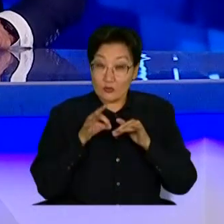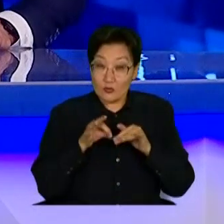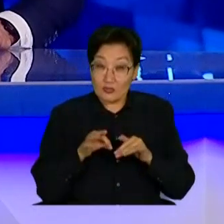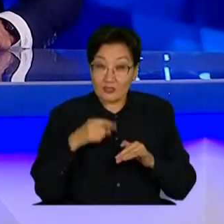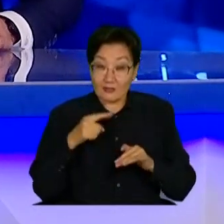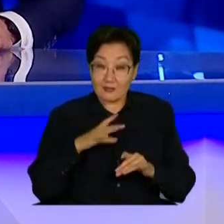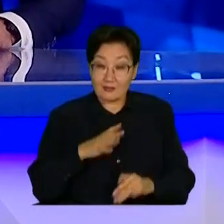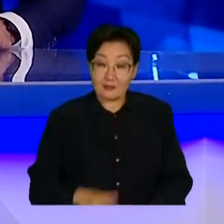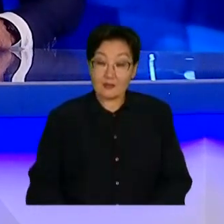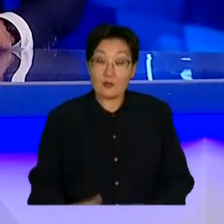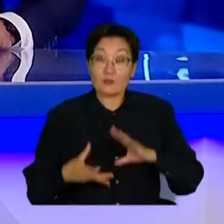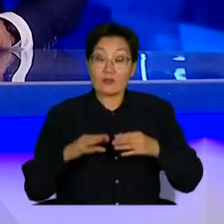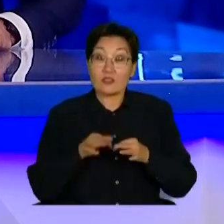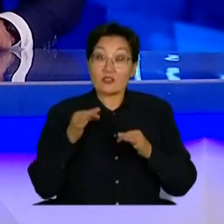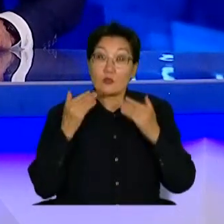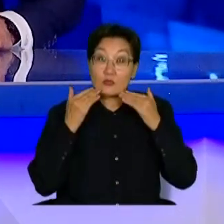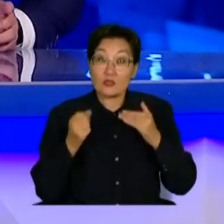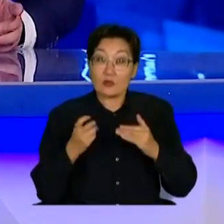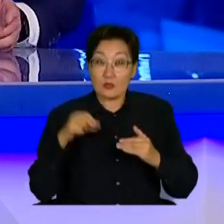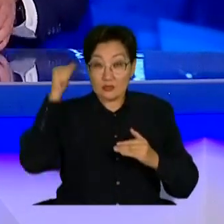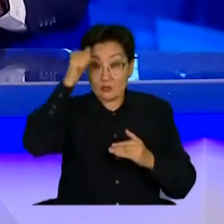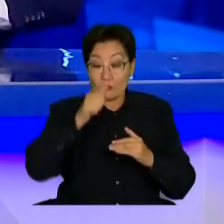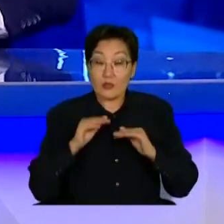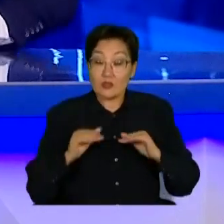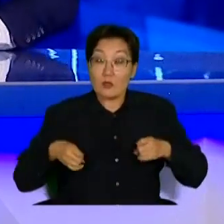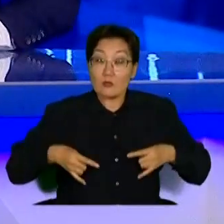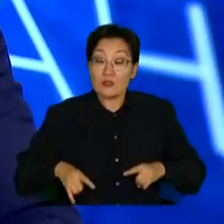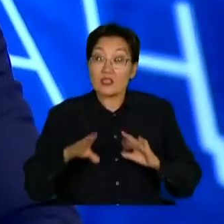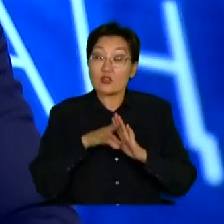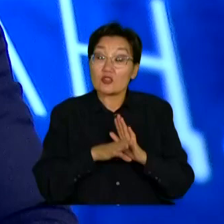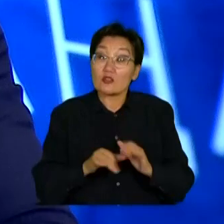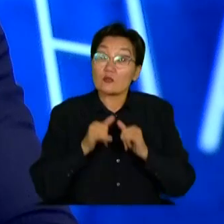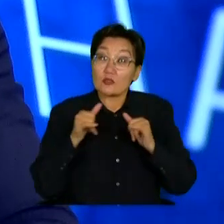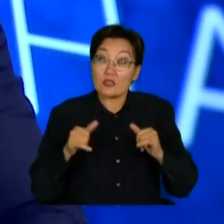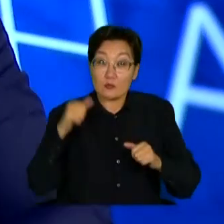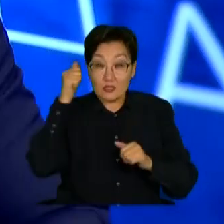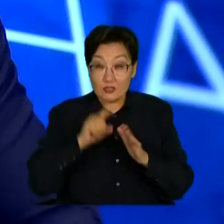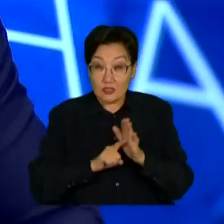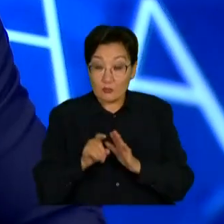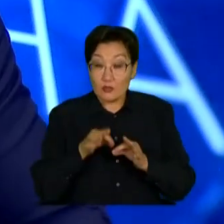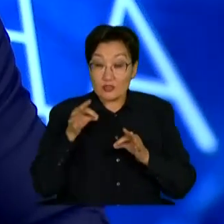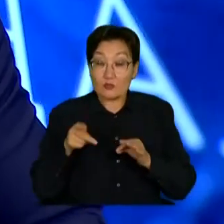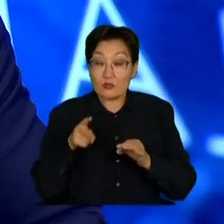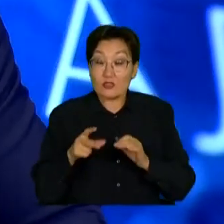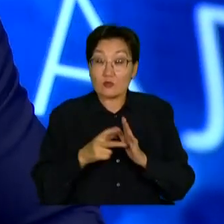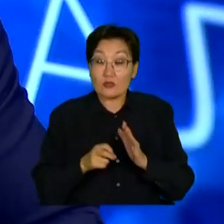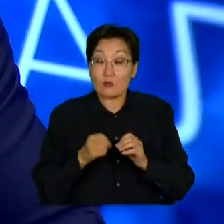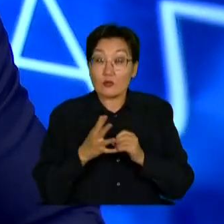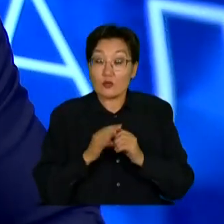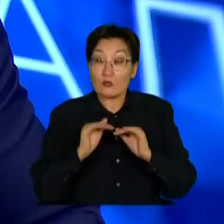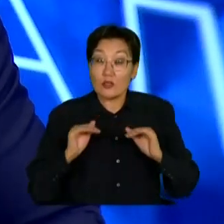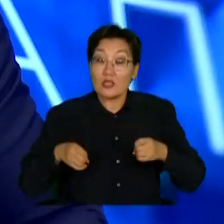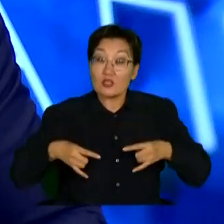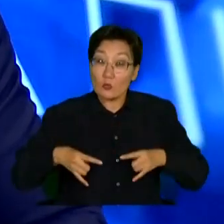айтады. Жалпы облыста соңғы бірнеше жылда бала туу көрсеткіші артқан екен. Жыл басынан бері өңірде 2815 сәби